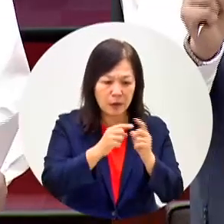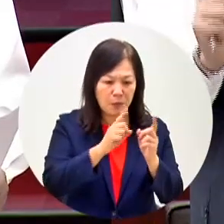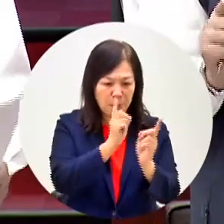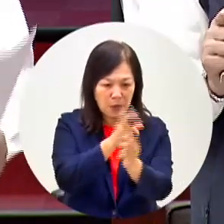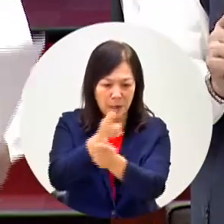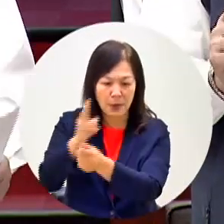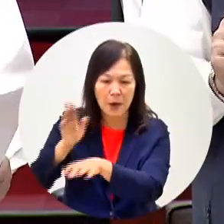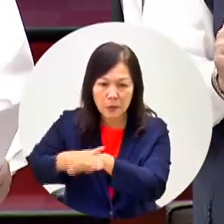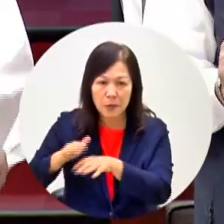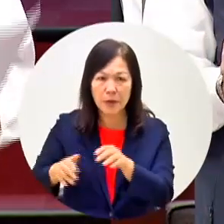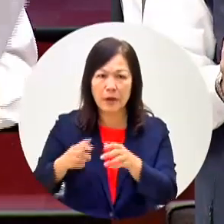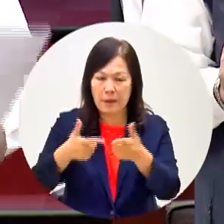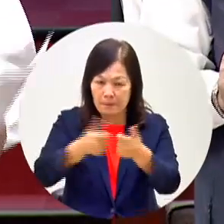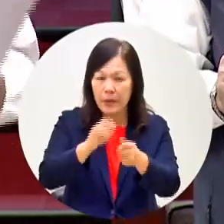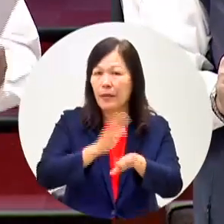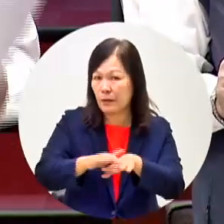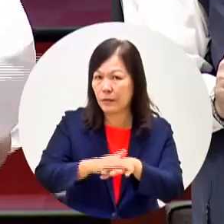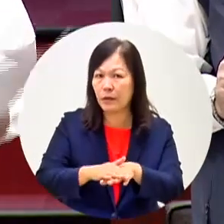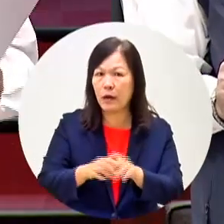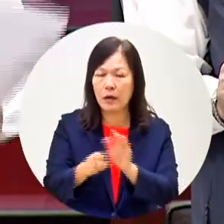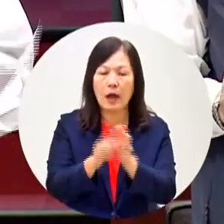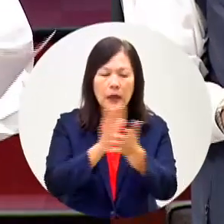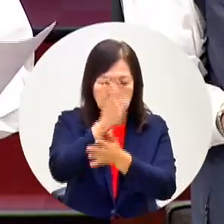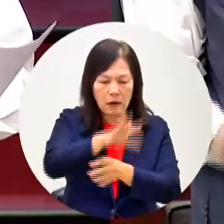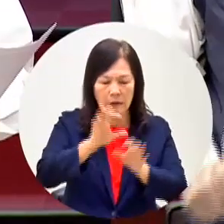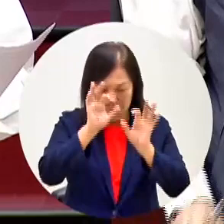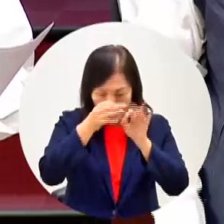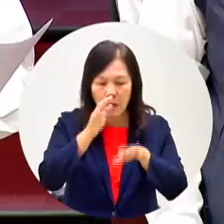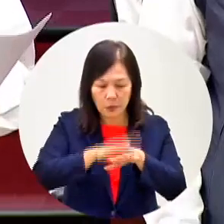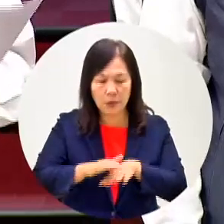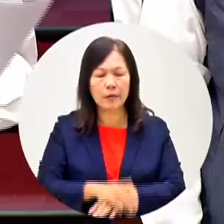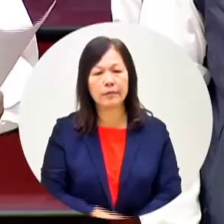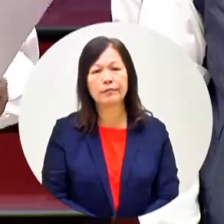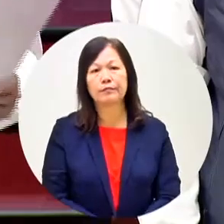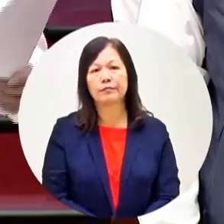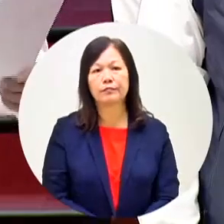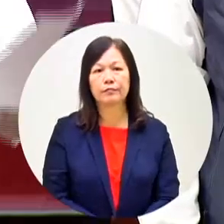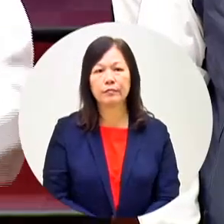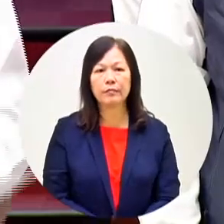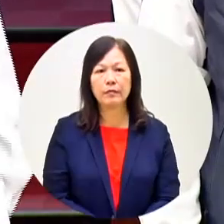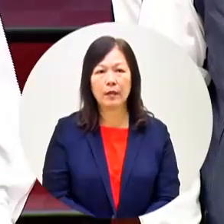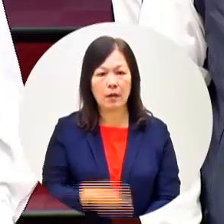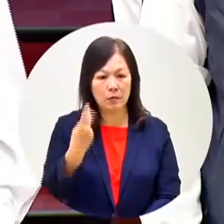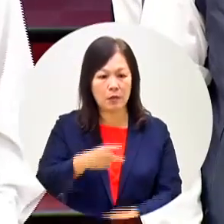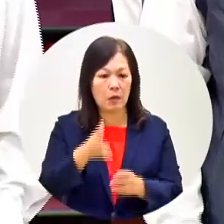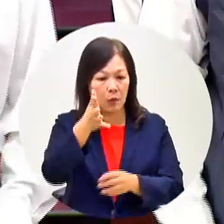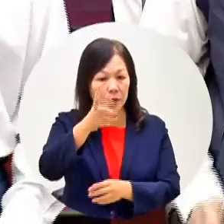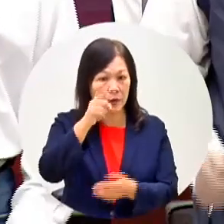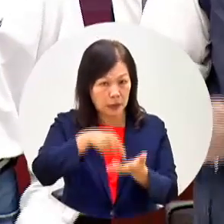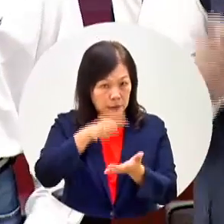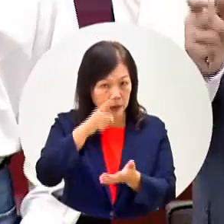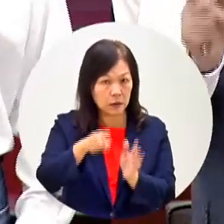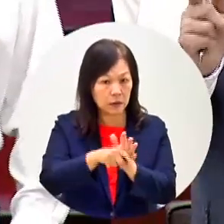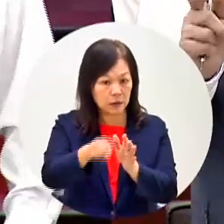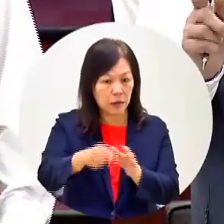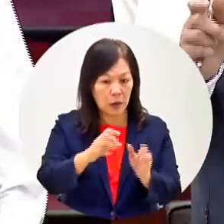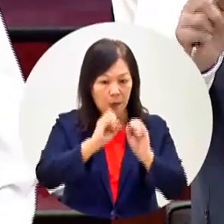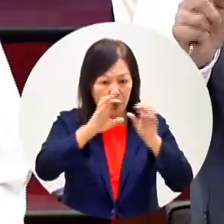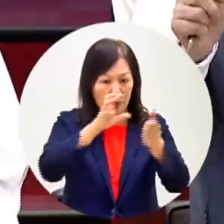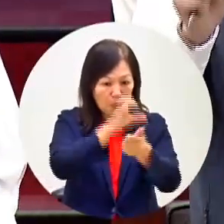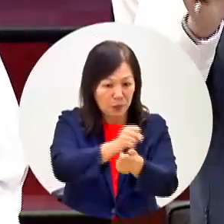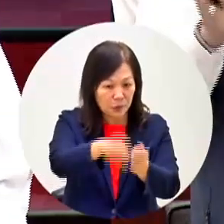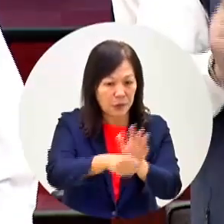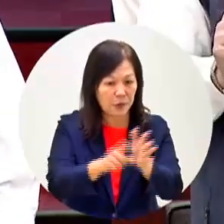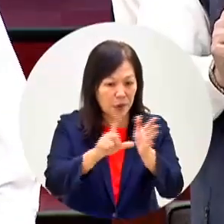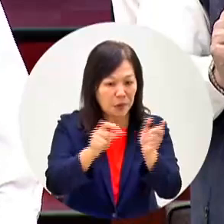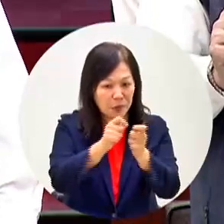阮的以后检讨 哈。谢谢。啊，局长，我最后再问你一次，这通缉犯外久抓到？ 这通缉犯，阮